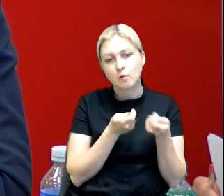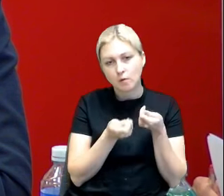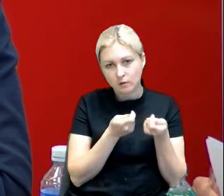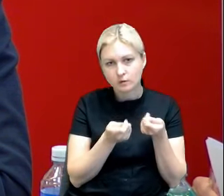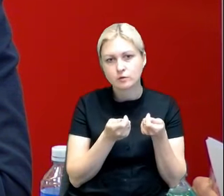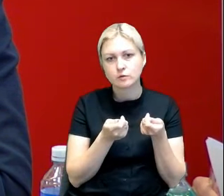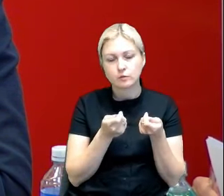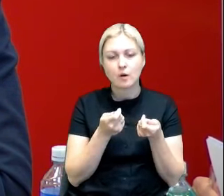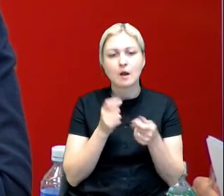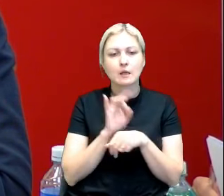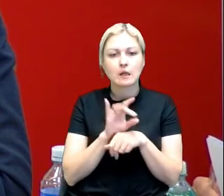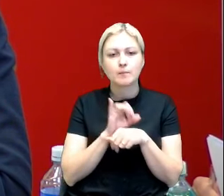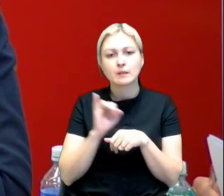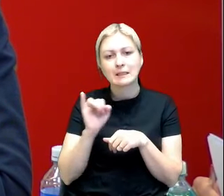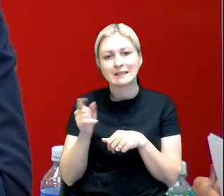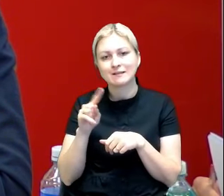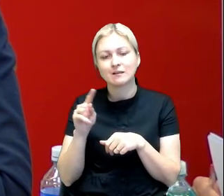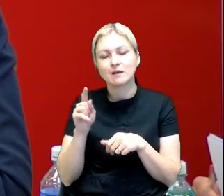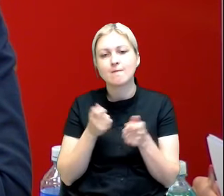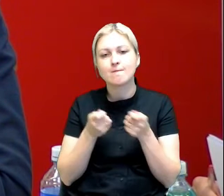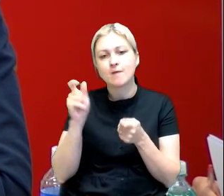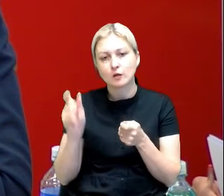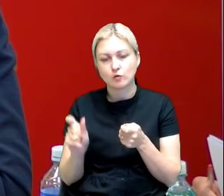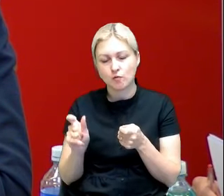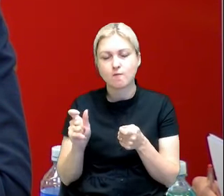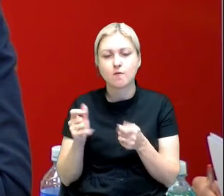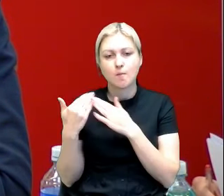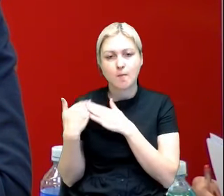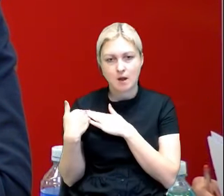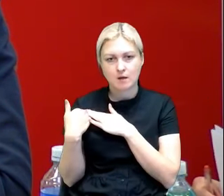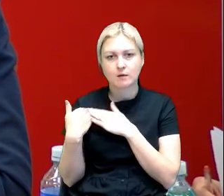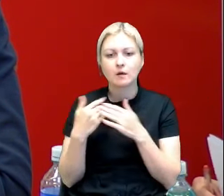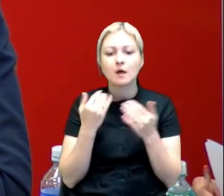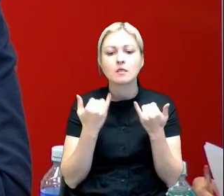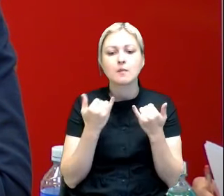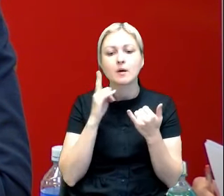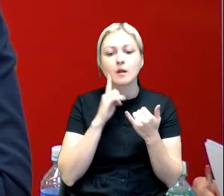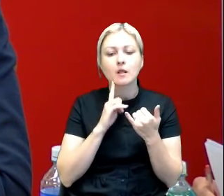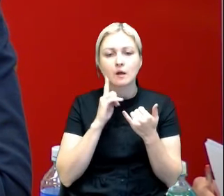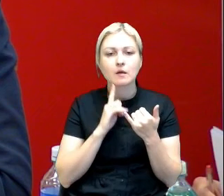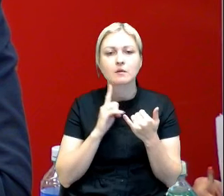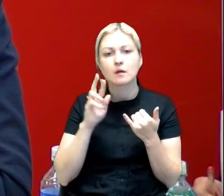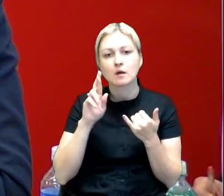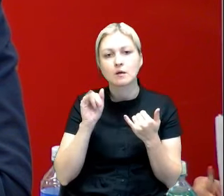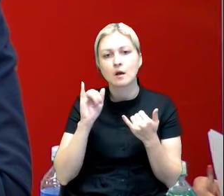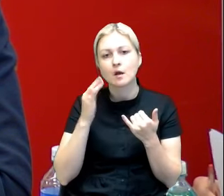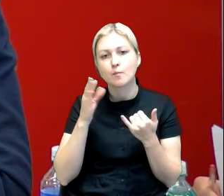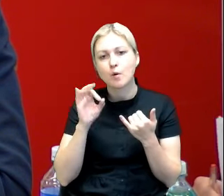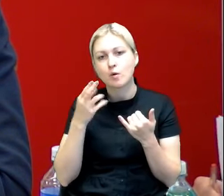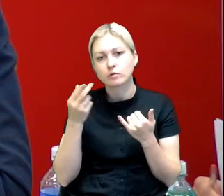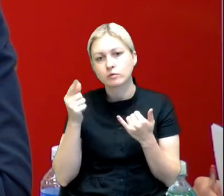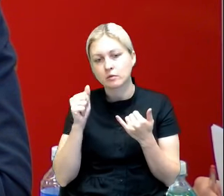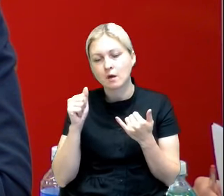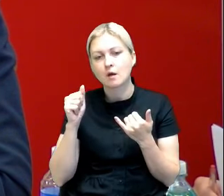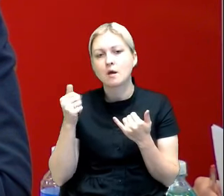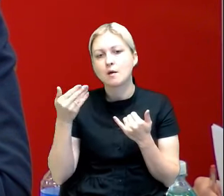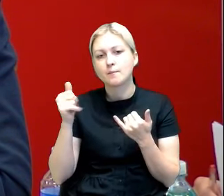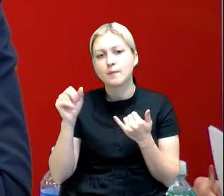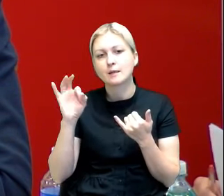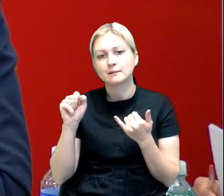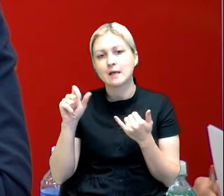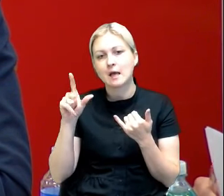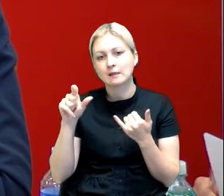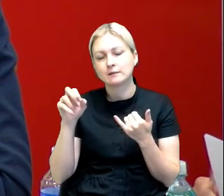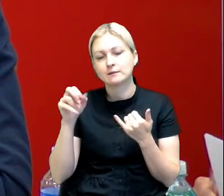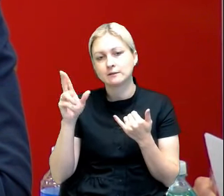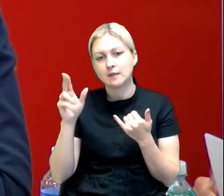a įstaigai laikinai vadovauja raimondą masalskienė kultūros fabriko vadovė aš labai nuoširdžiai jai dėkoju už